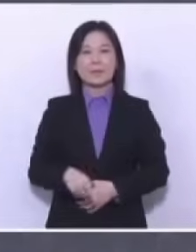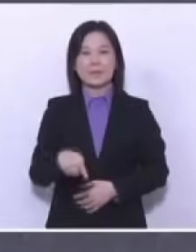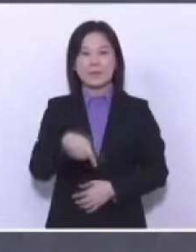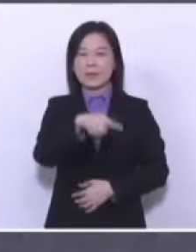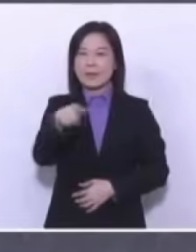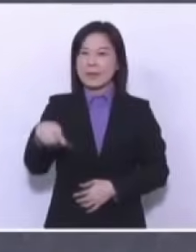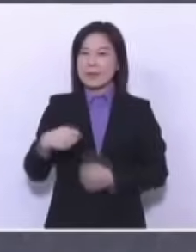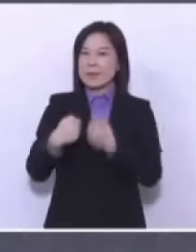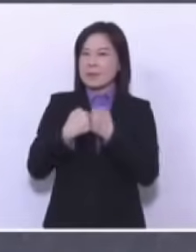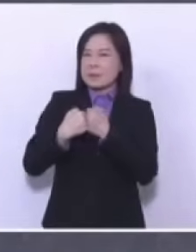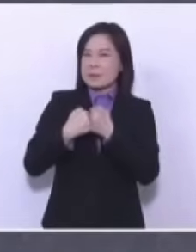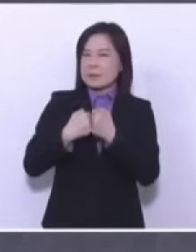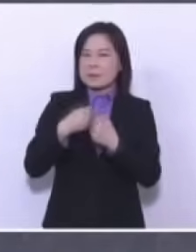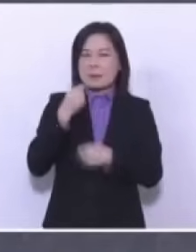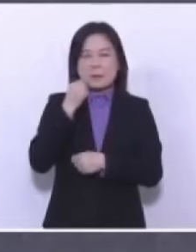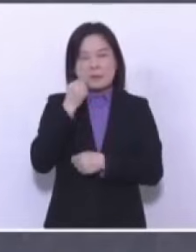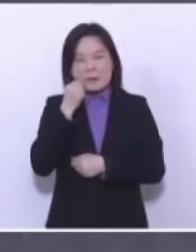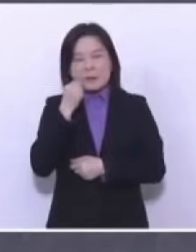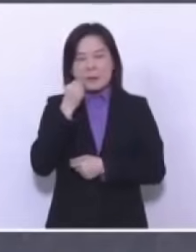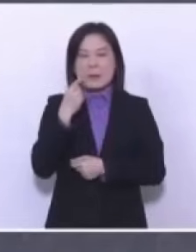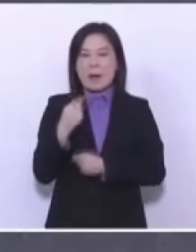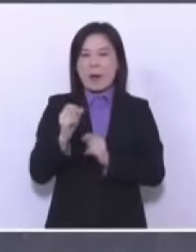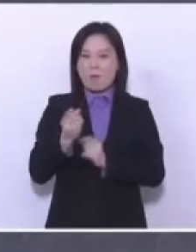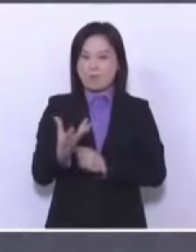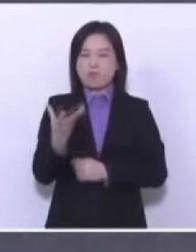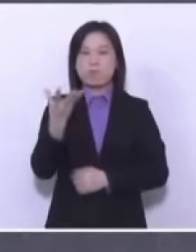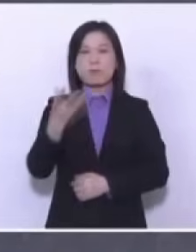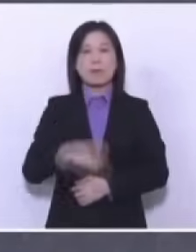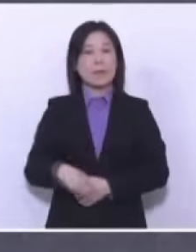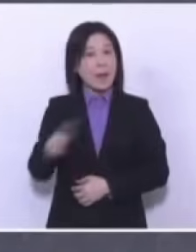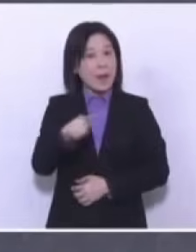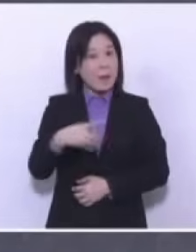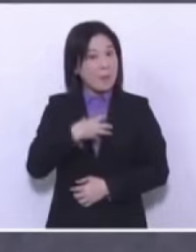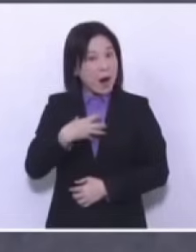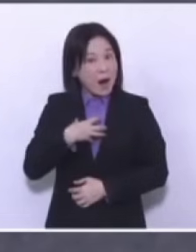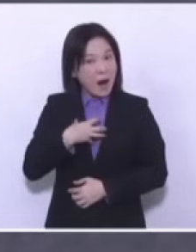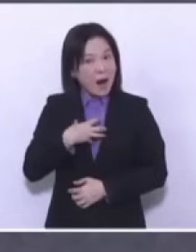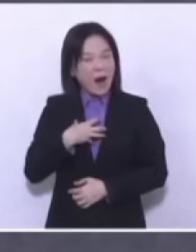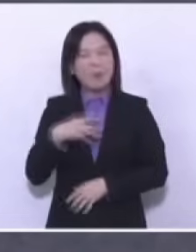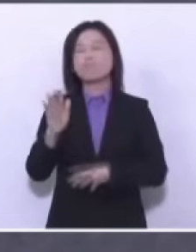挑战，但是你们害怕吗？